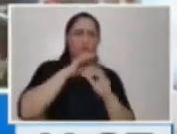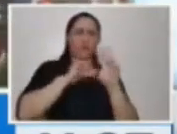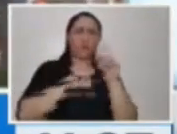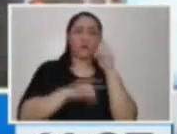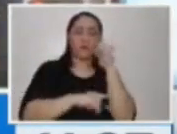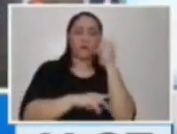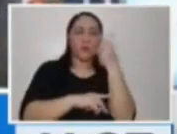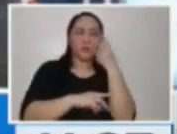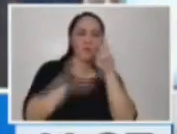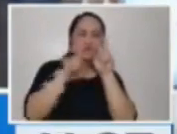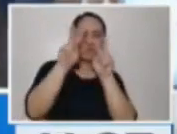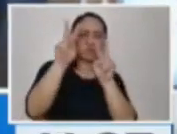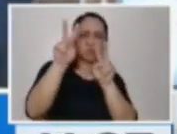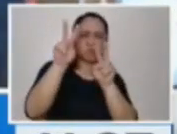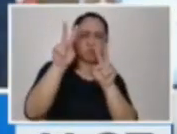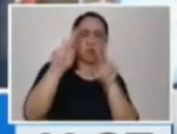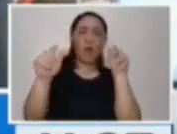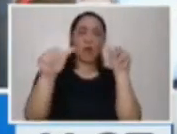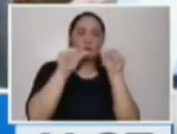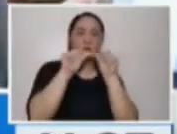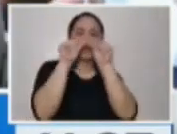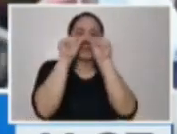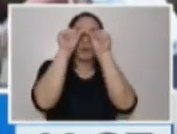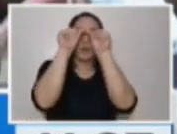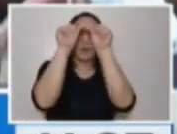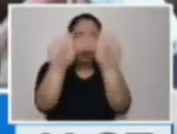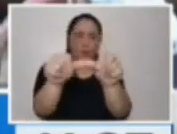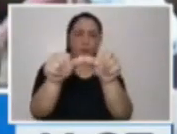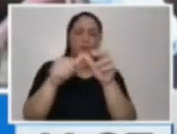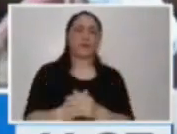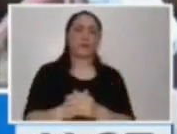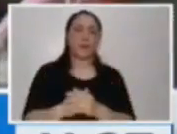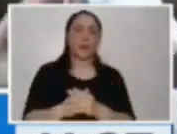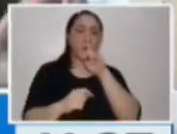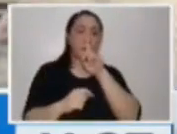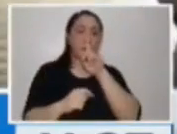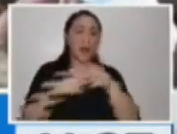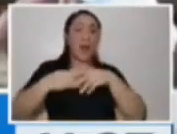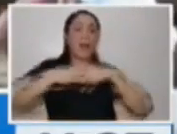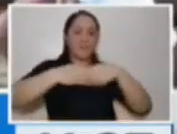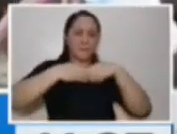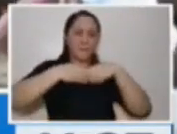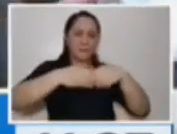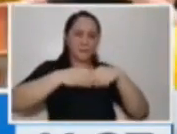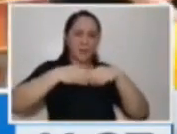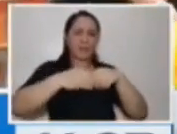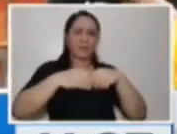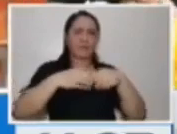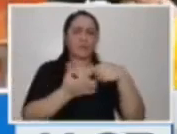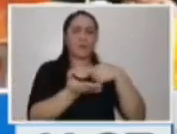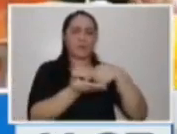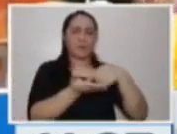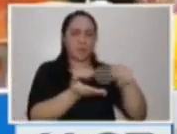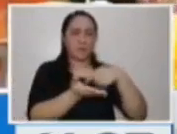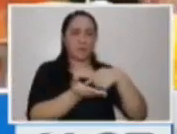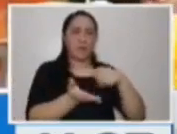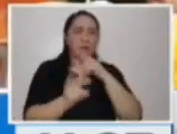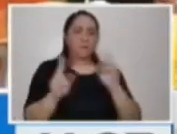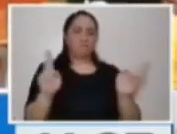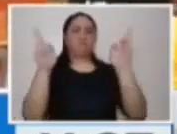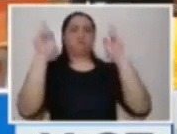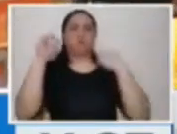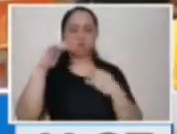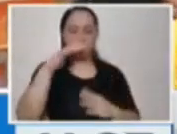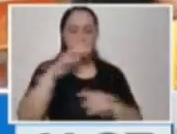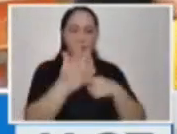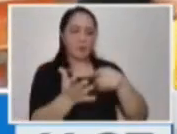magbayad, eh hindi na rin magbabayad. But right now, we're also considering na i-declare na optional